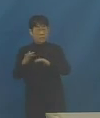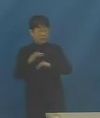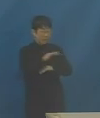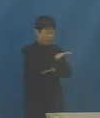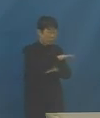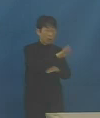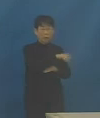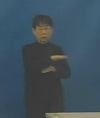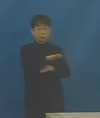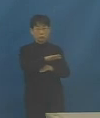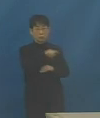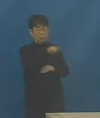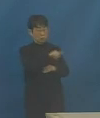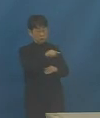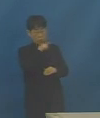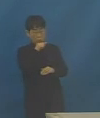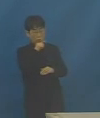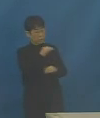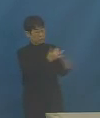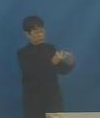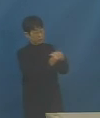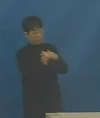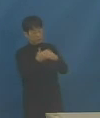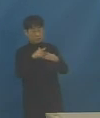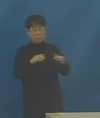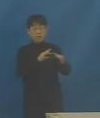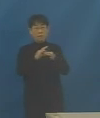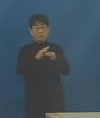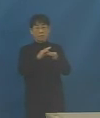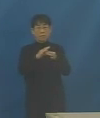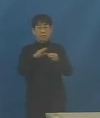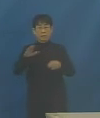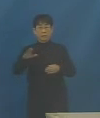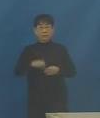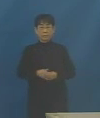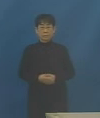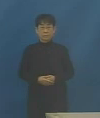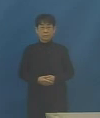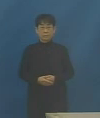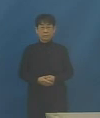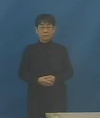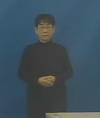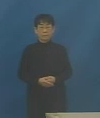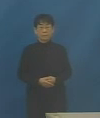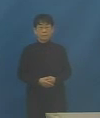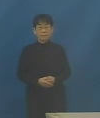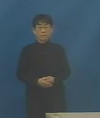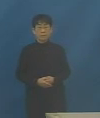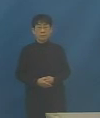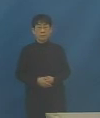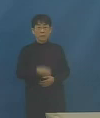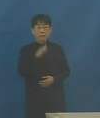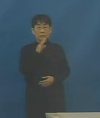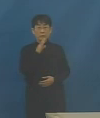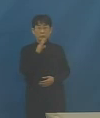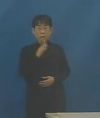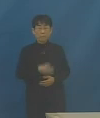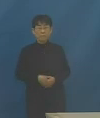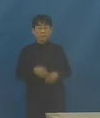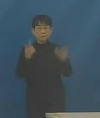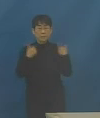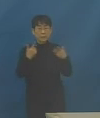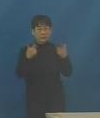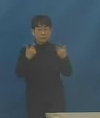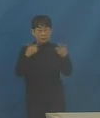し島根県産のものがこちらと関連してくることがございますそういうわけで実はの日々あの情報